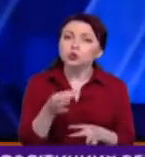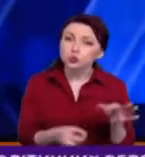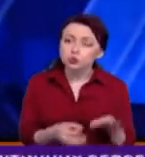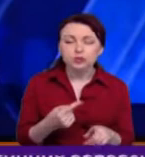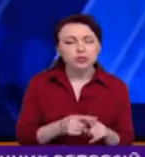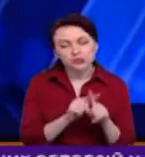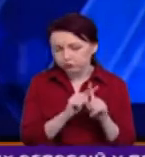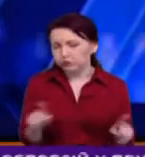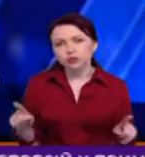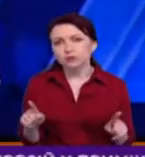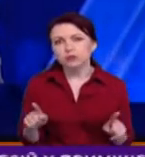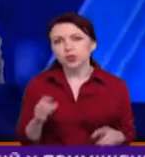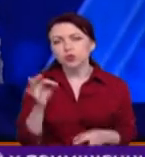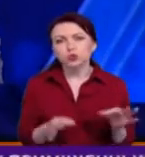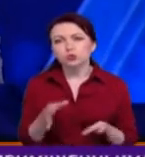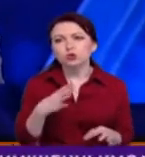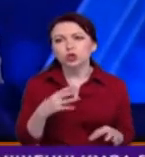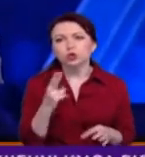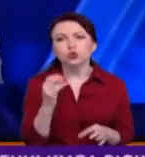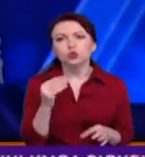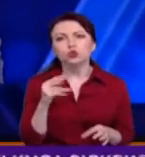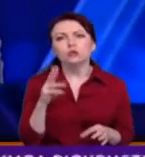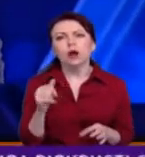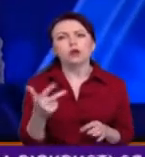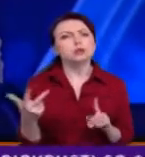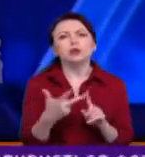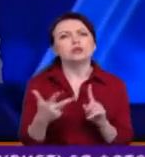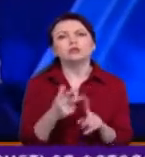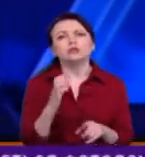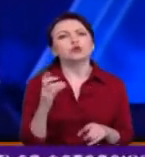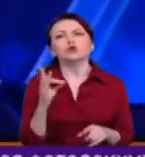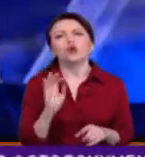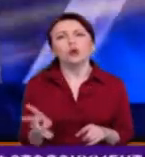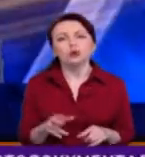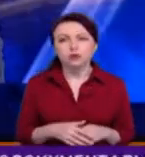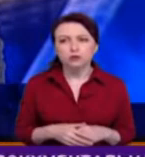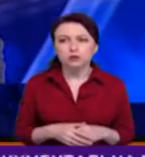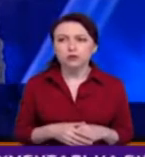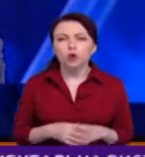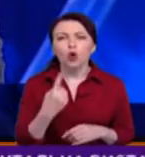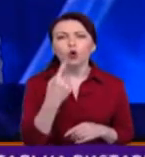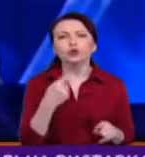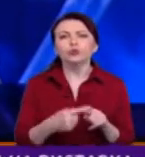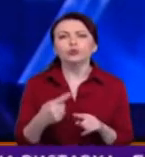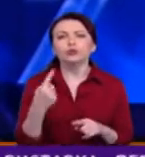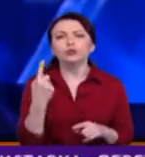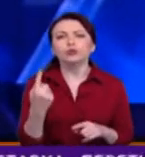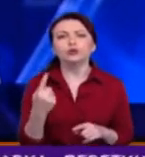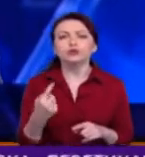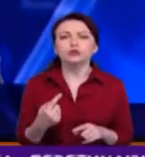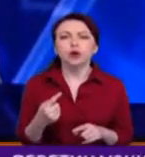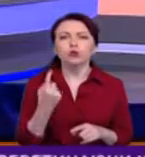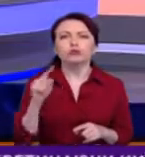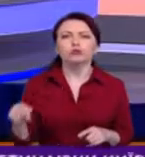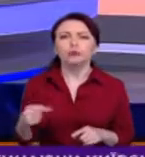приймав рішення про те, що Кучма має право третій срок бути, тому що 1+1 – це не два, це півтора. А цей